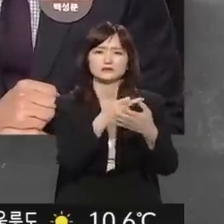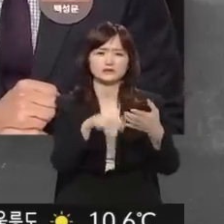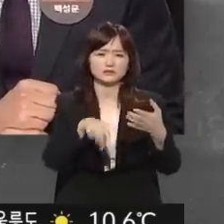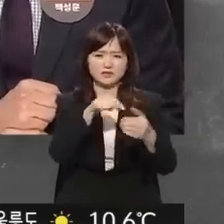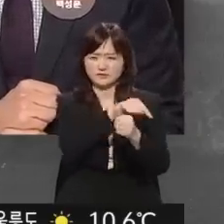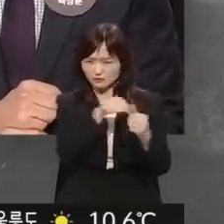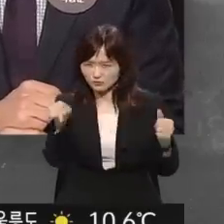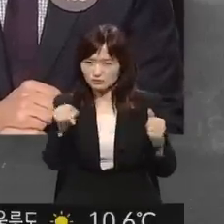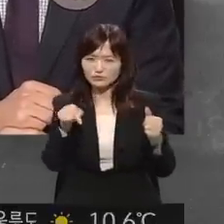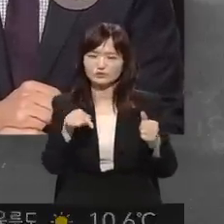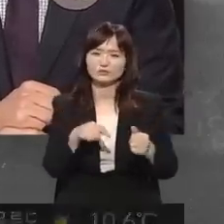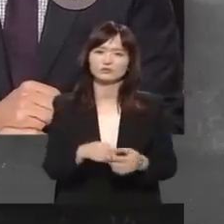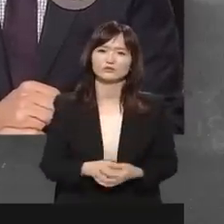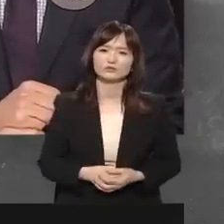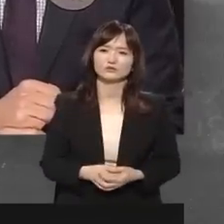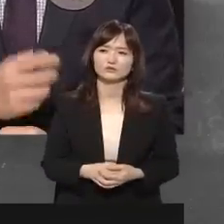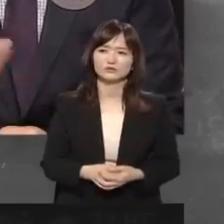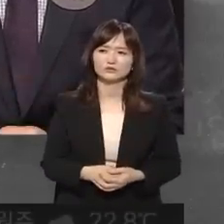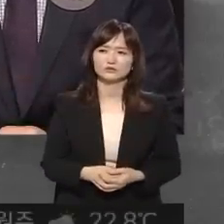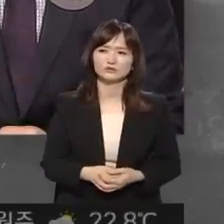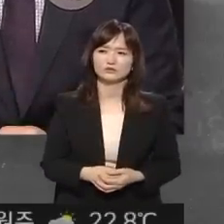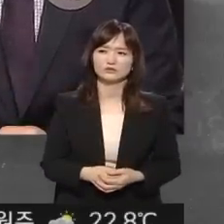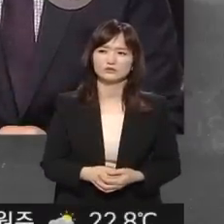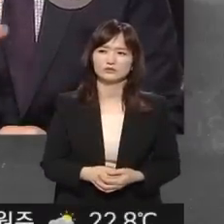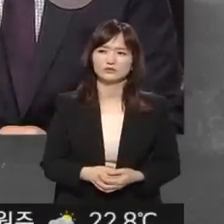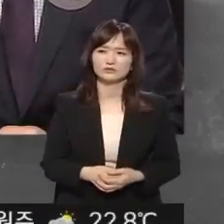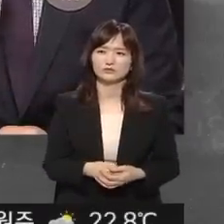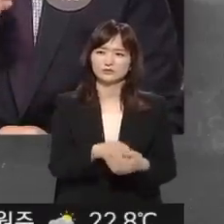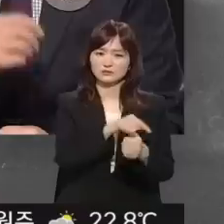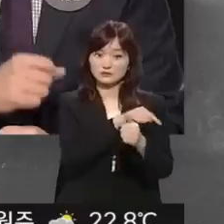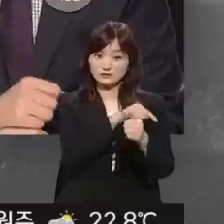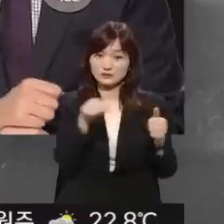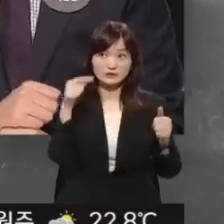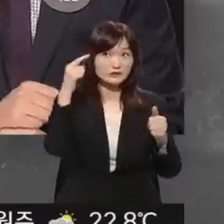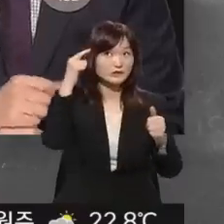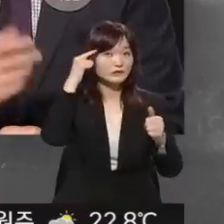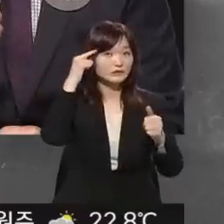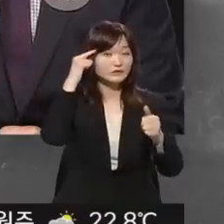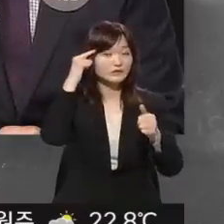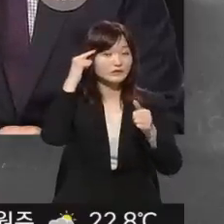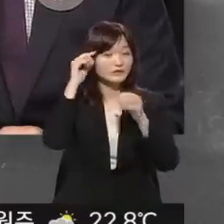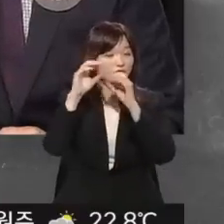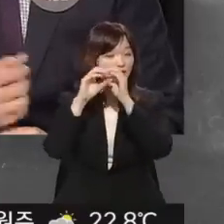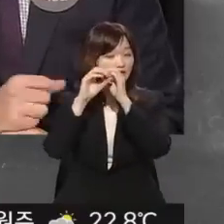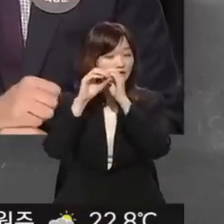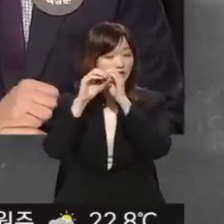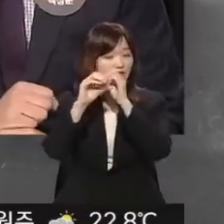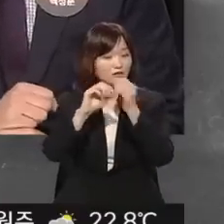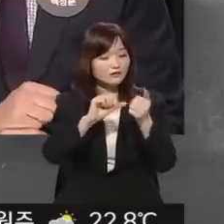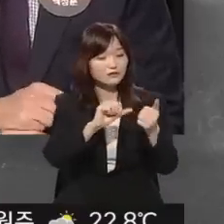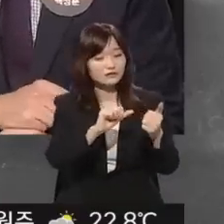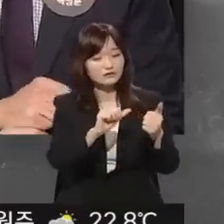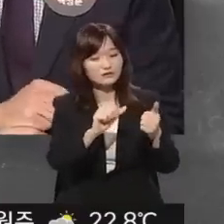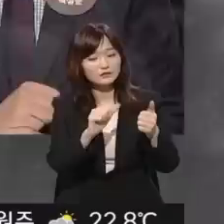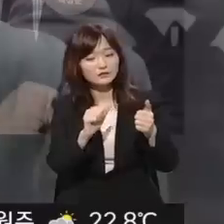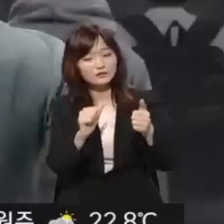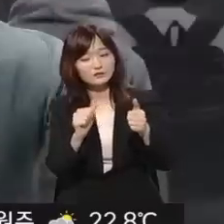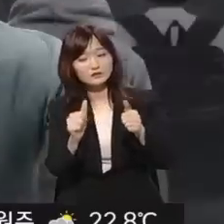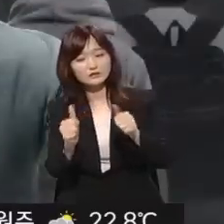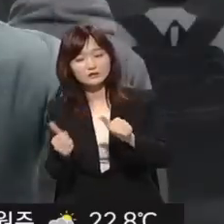살해하고 나서 이제 사례하는 과정에서 이제 아들이 의식을 거의 잃은 사망하게 직전 상황에서이